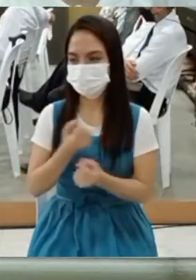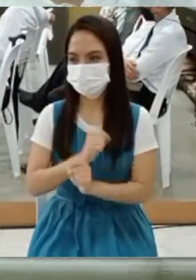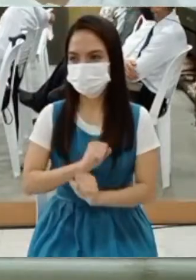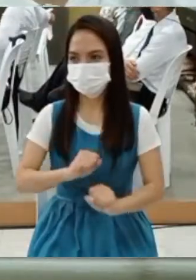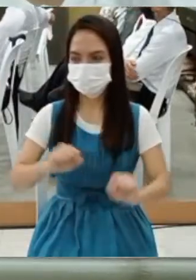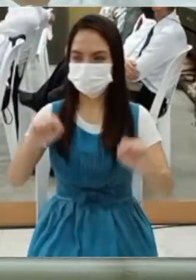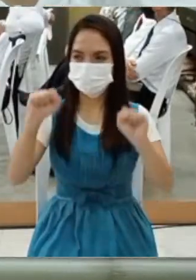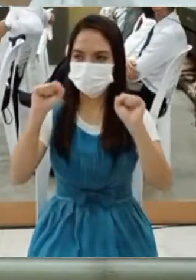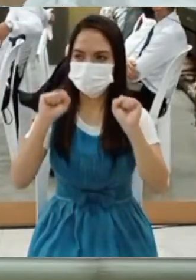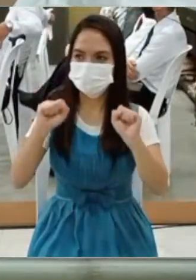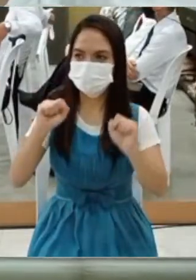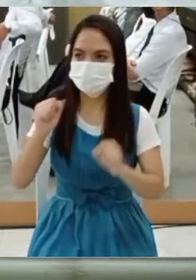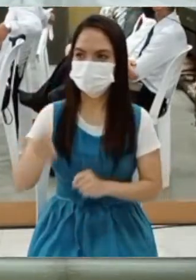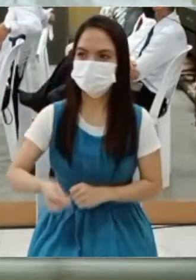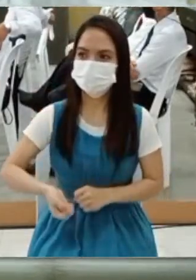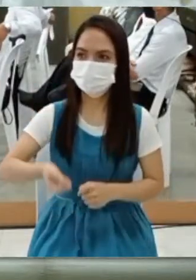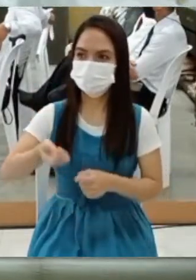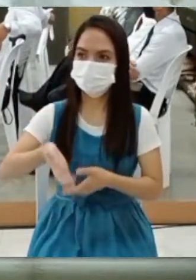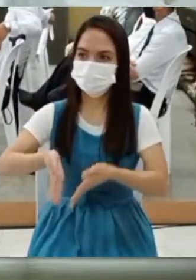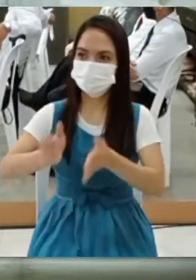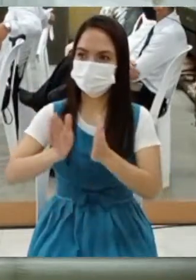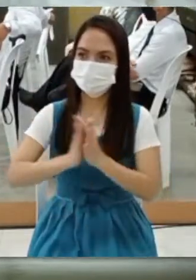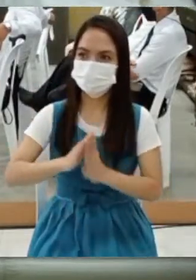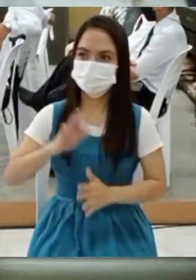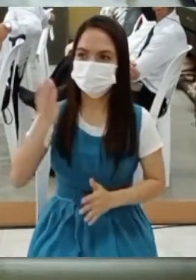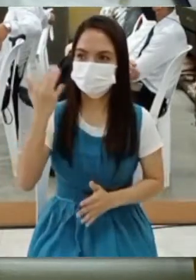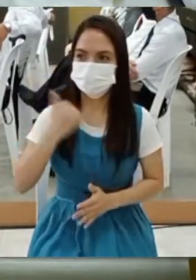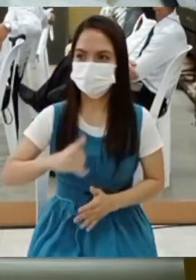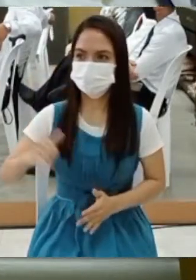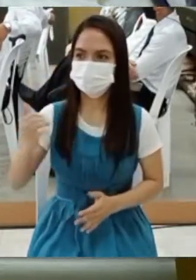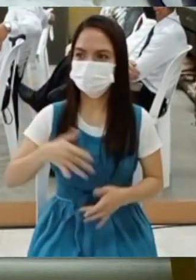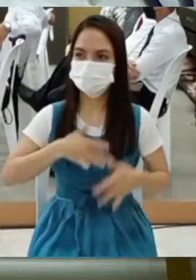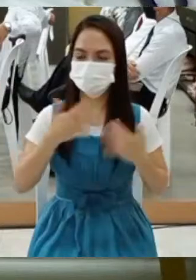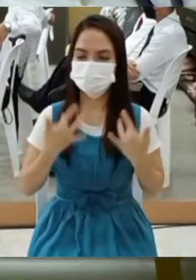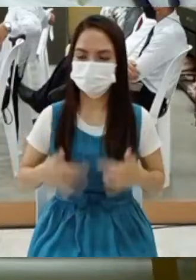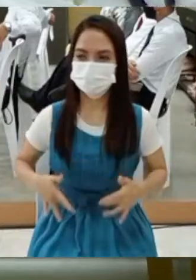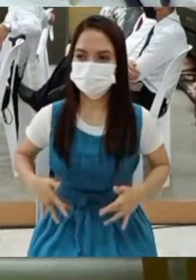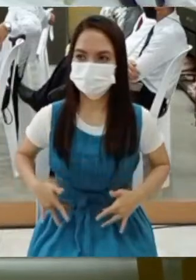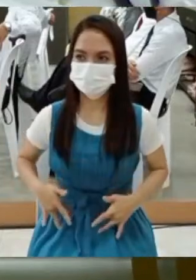kaligtasan. Tanong mo'y bakit ko alam sa puso ko'y